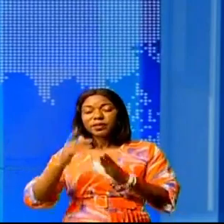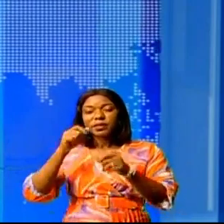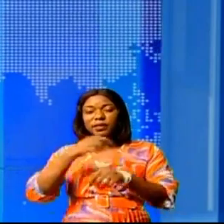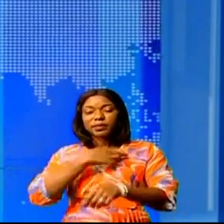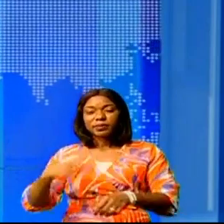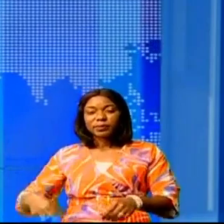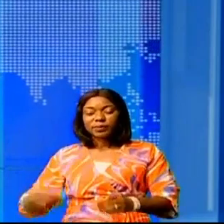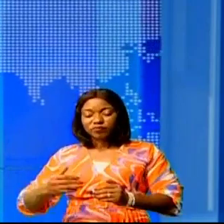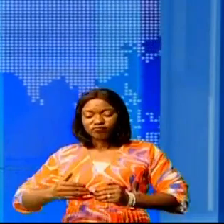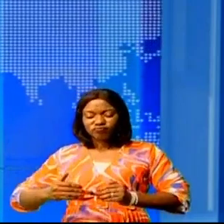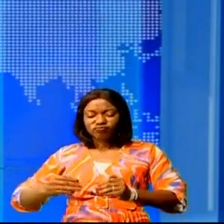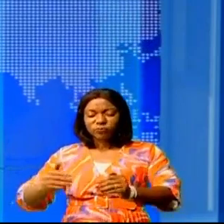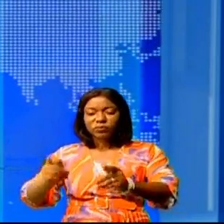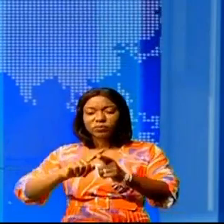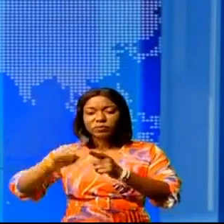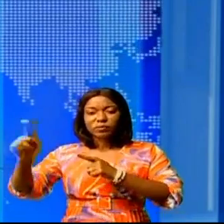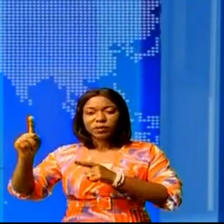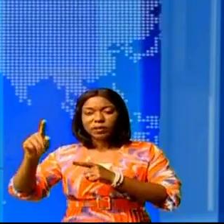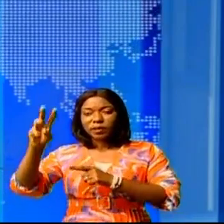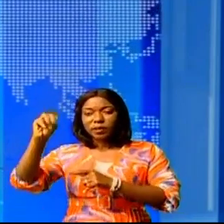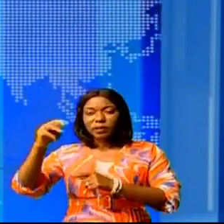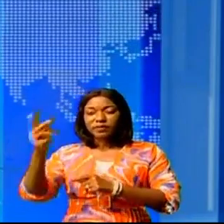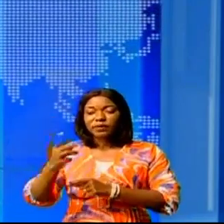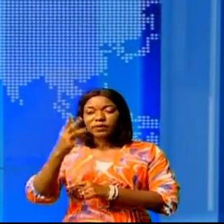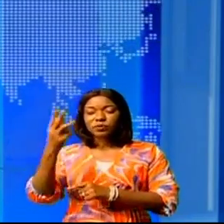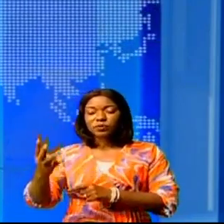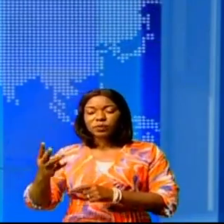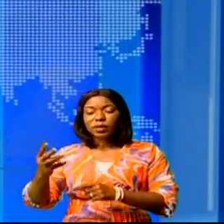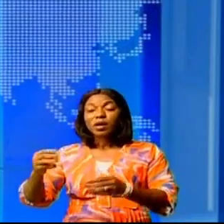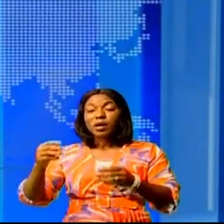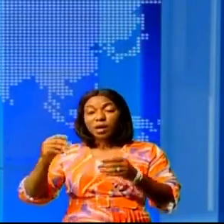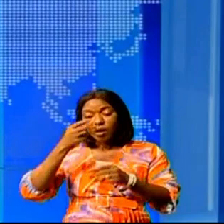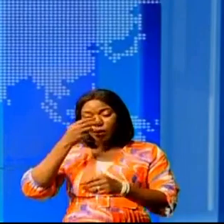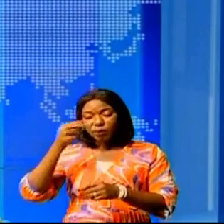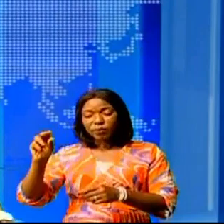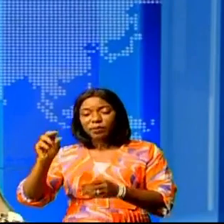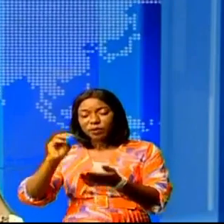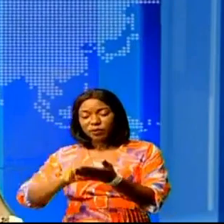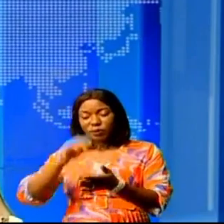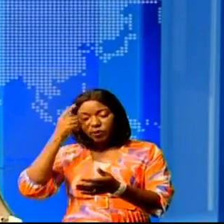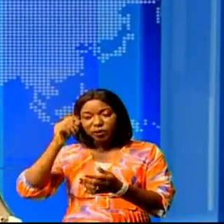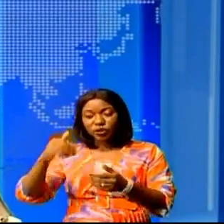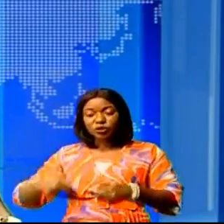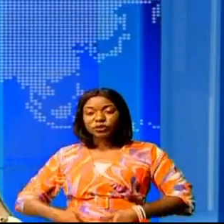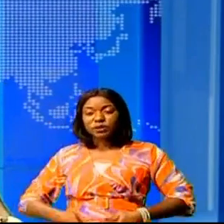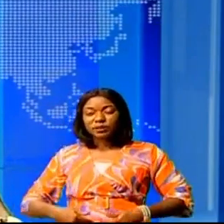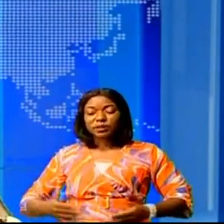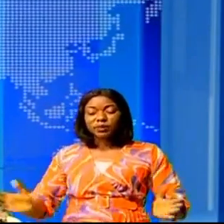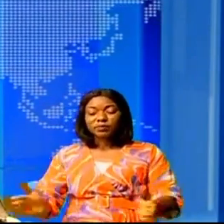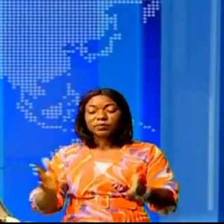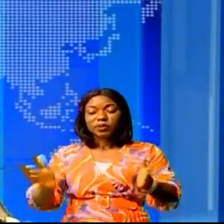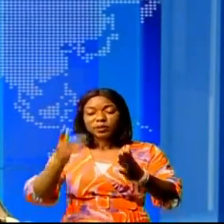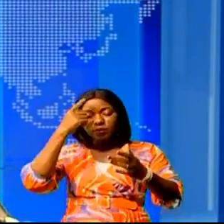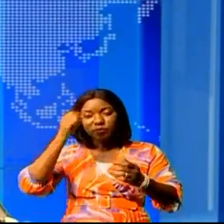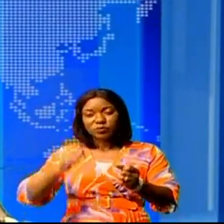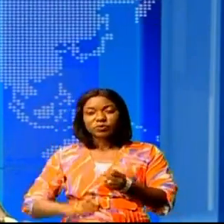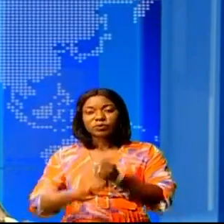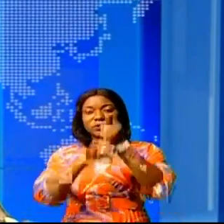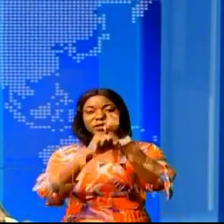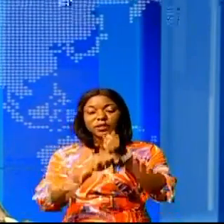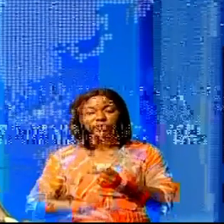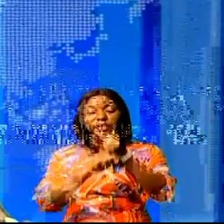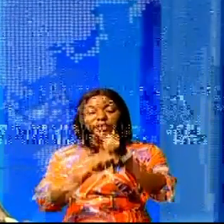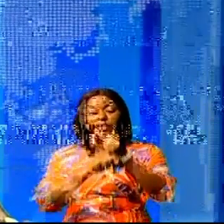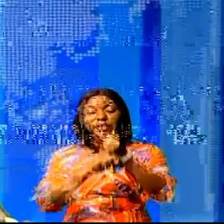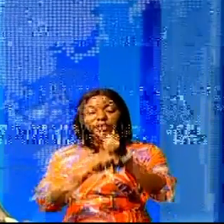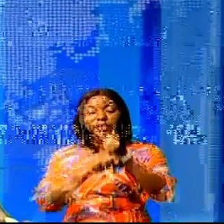du M23. À Goma, le jeune se mobilise pour soutenir le troupe engagée sur la ligne de front. Le